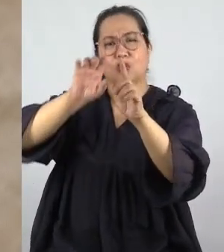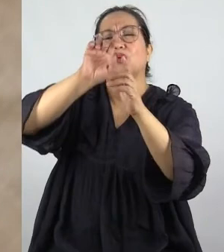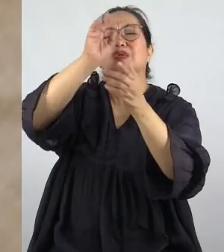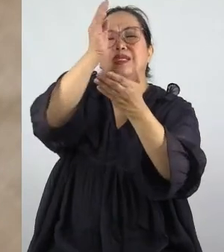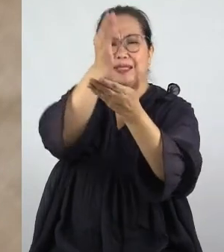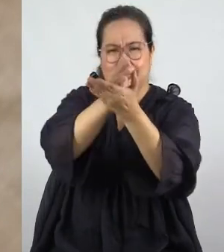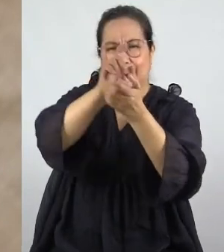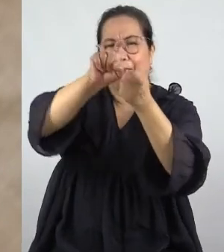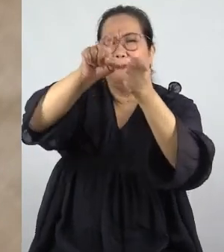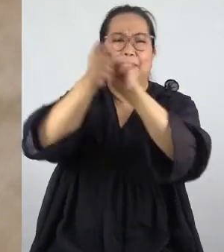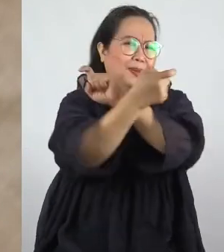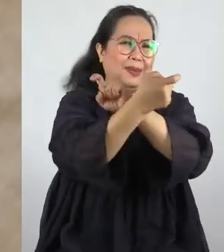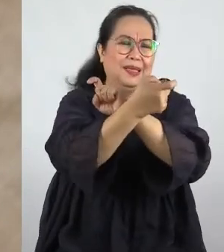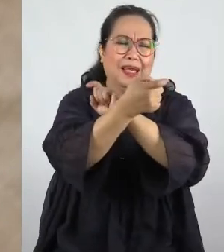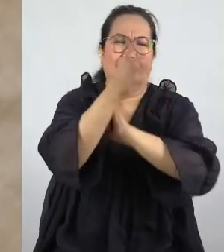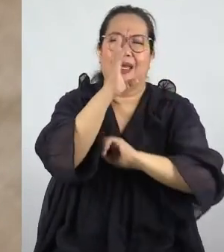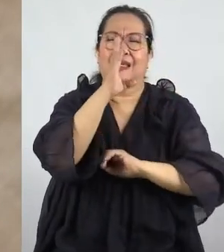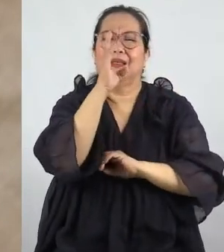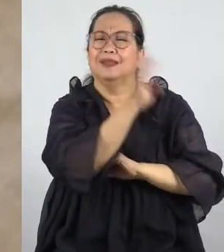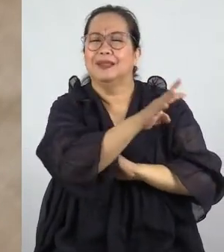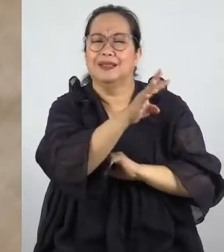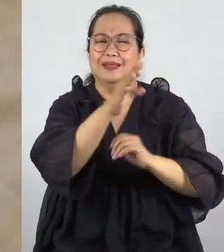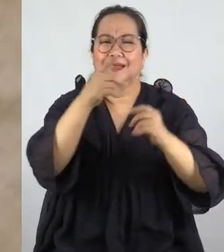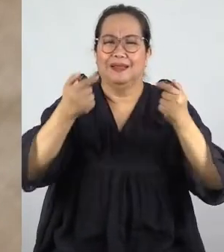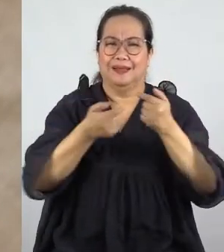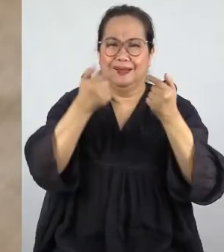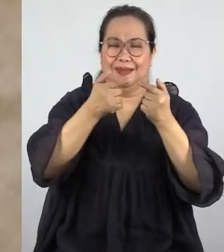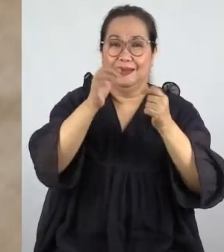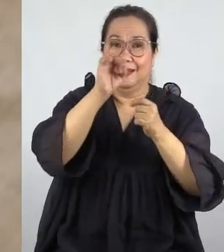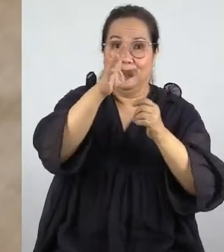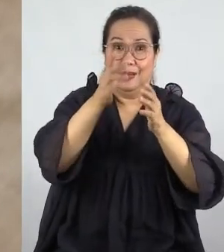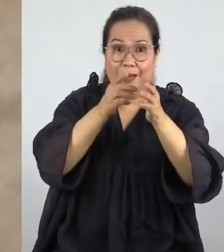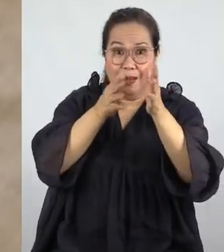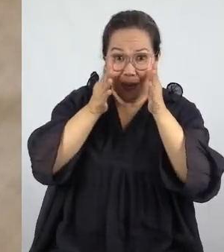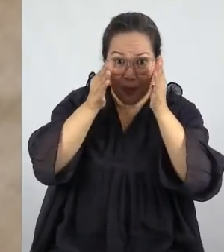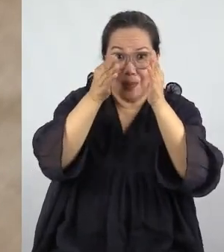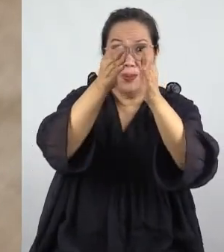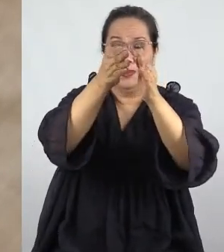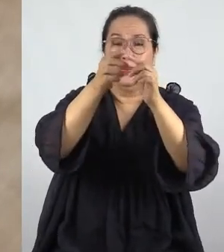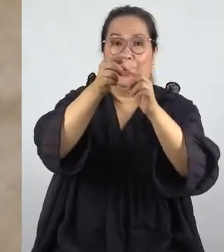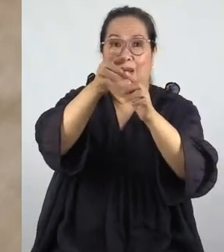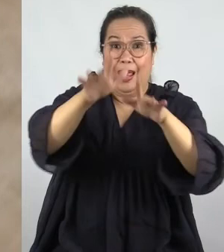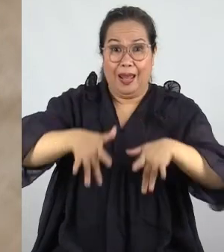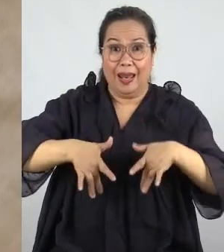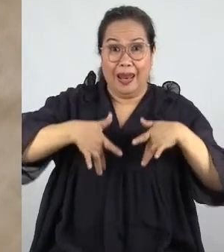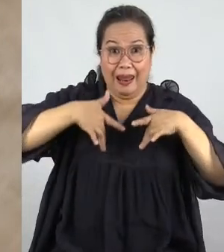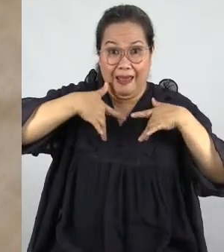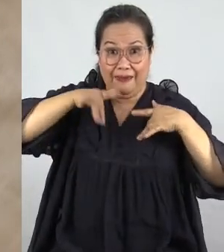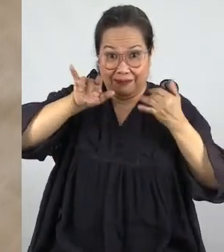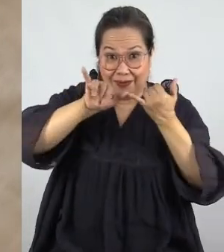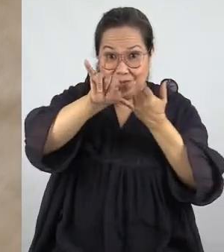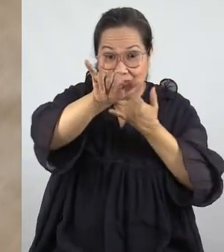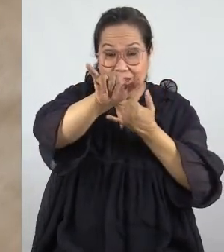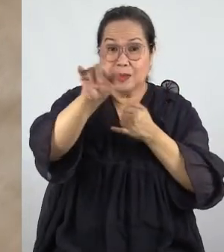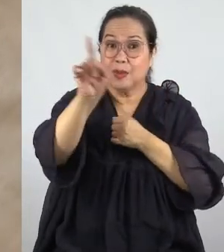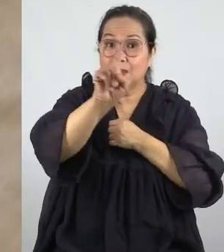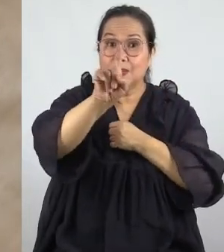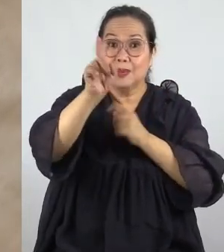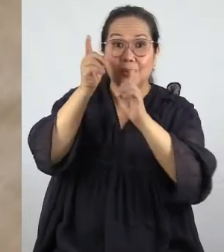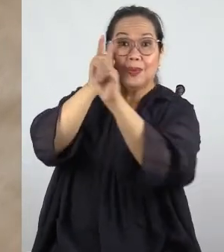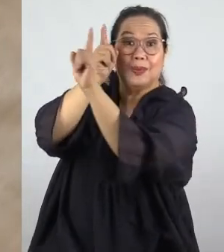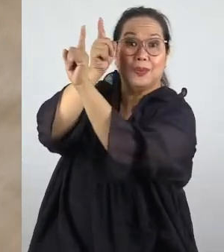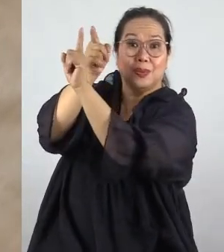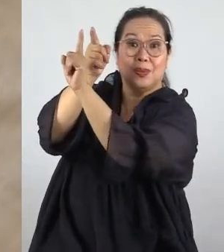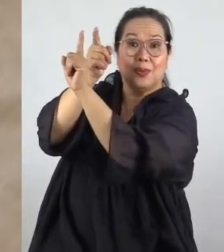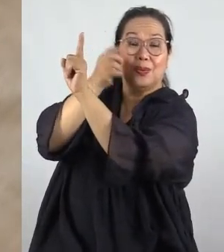mga pabigat at kasalanan. At takbuhin natin ang karera ng buhay. Pero kanino natin itutuon ang